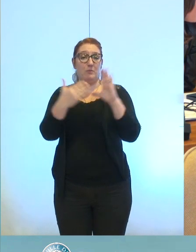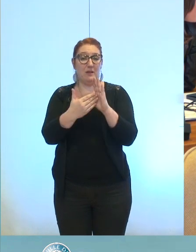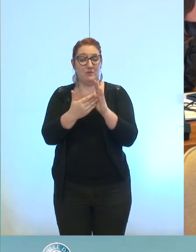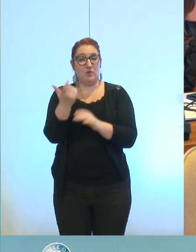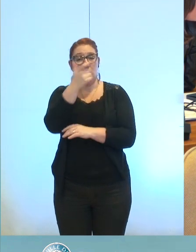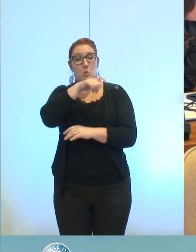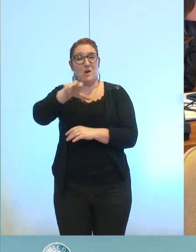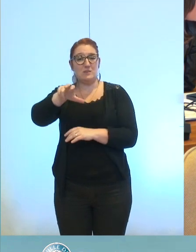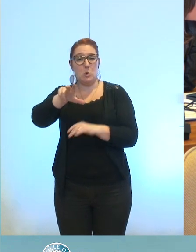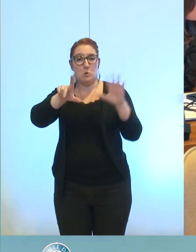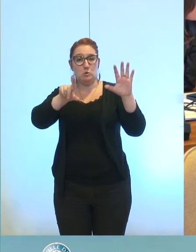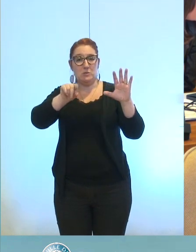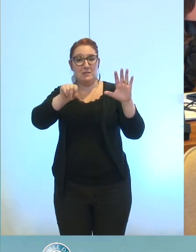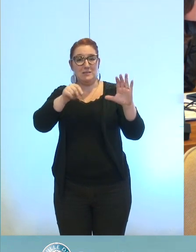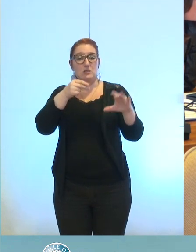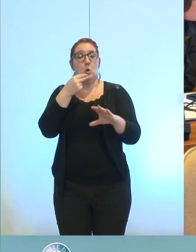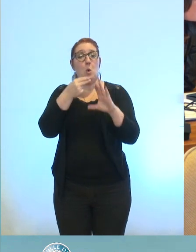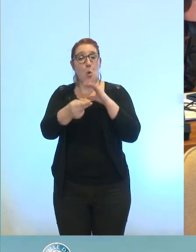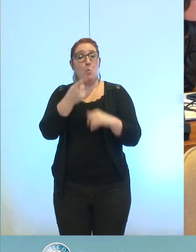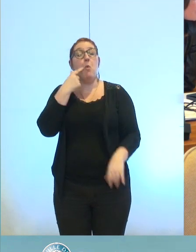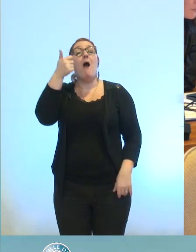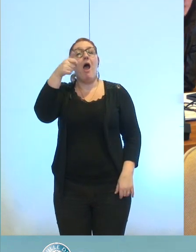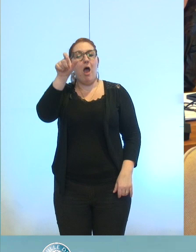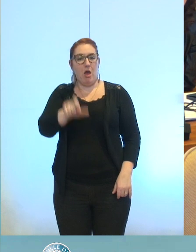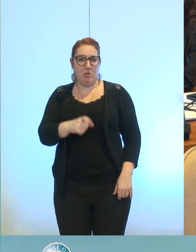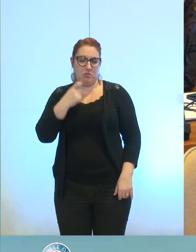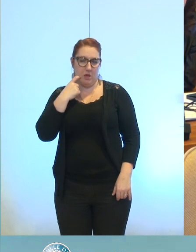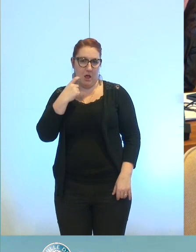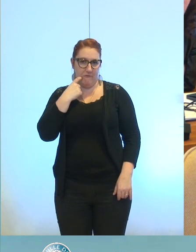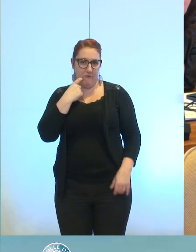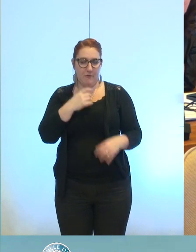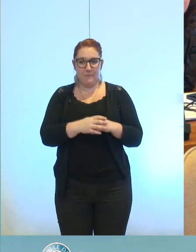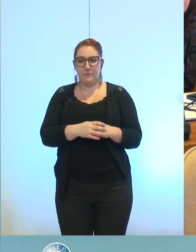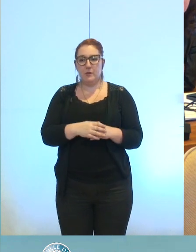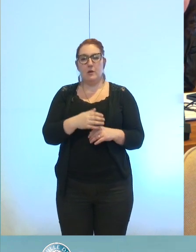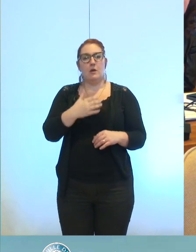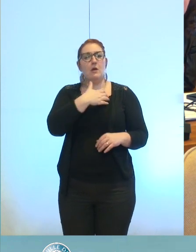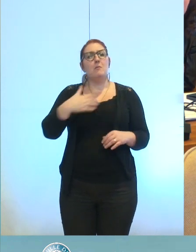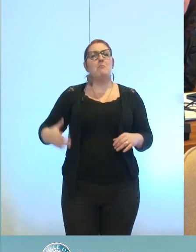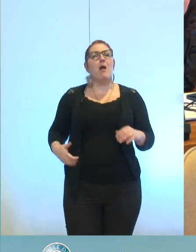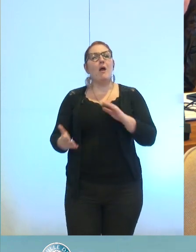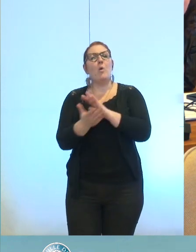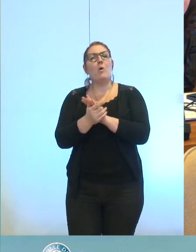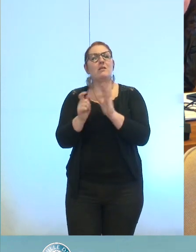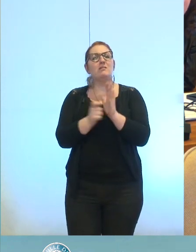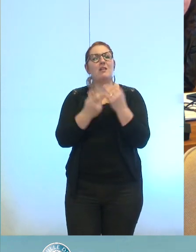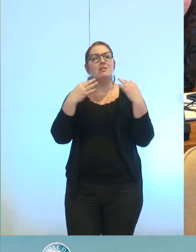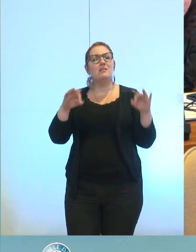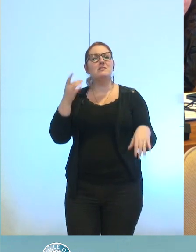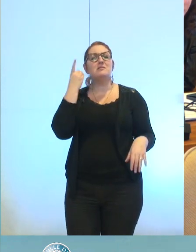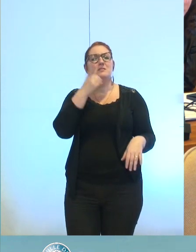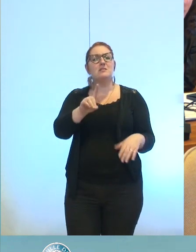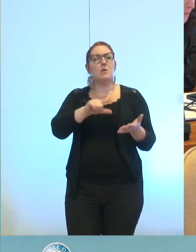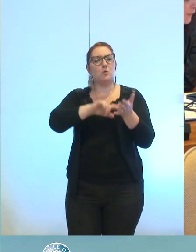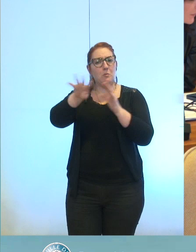€ par élève si vous avez lu Le Courrier des maires du 10 décembre 2014 vous verrez que la